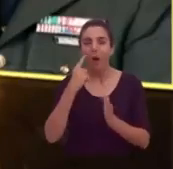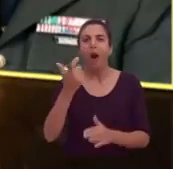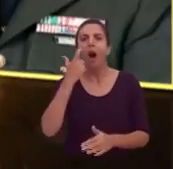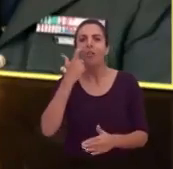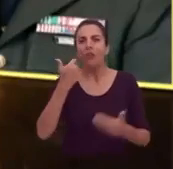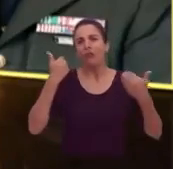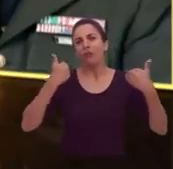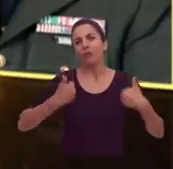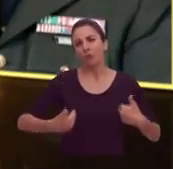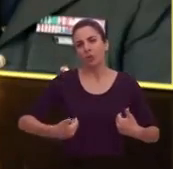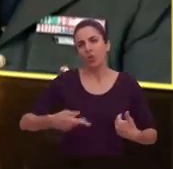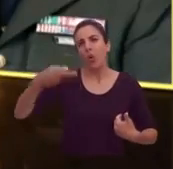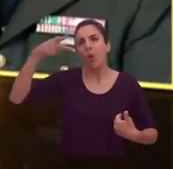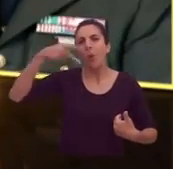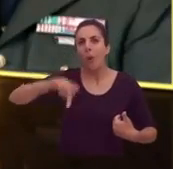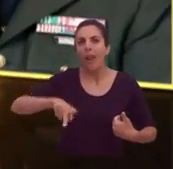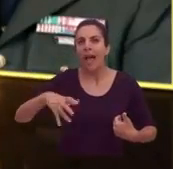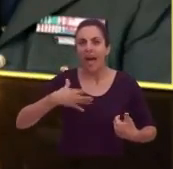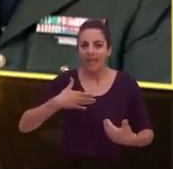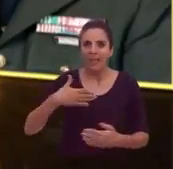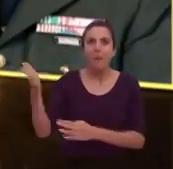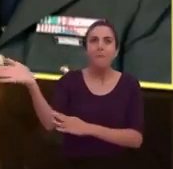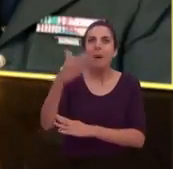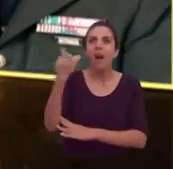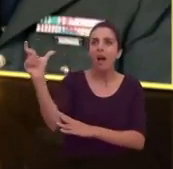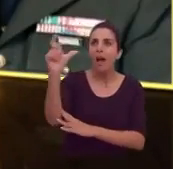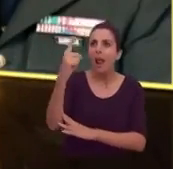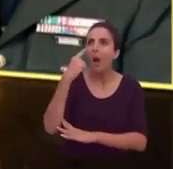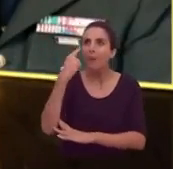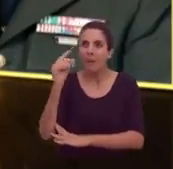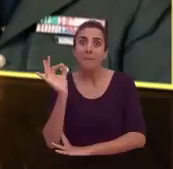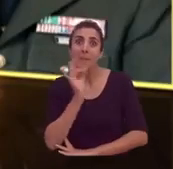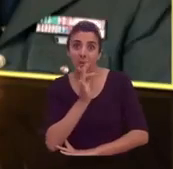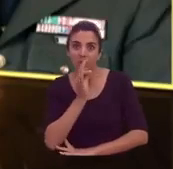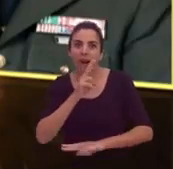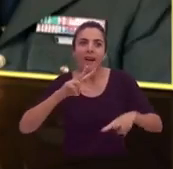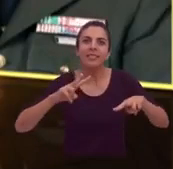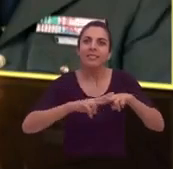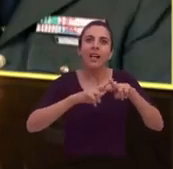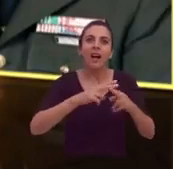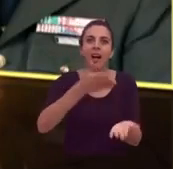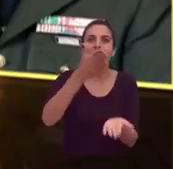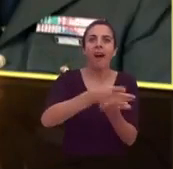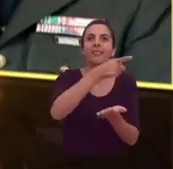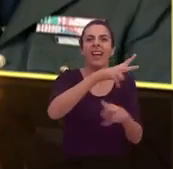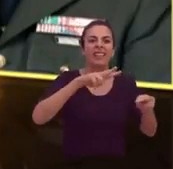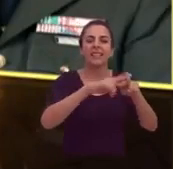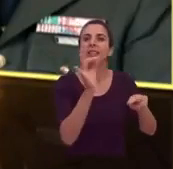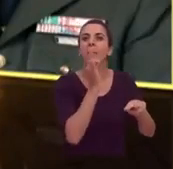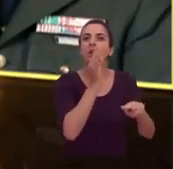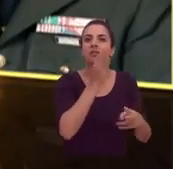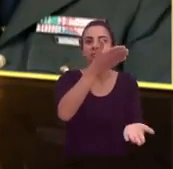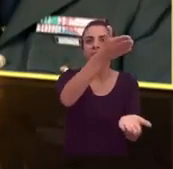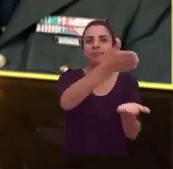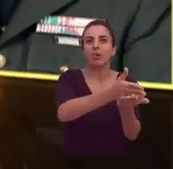fani vücudu bizzat oluşturduğu bayrağın hilalini bir yıldız gibi Rasat Tepe'deki kabrine, yurdun